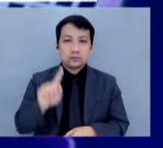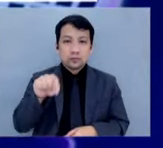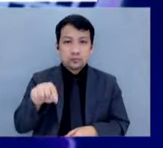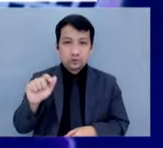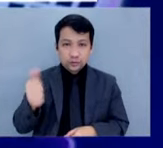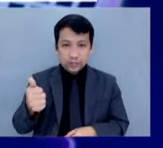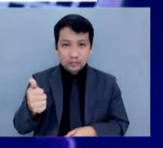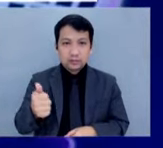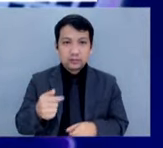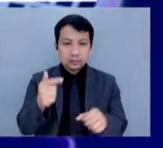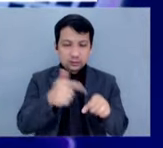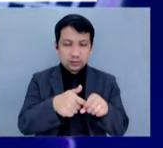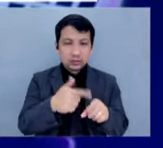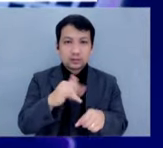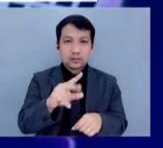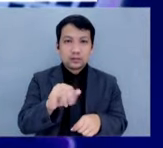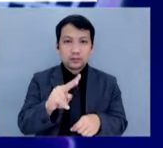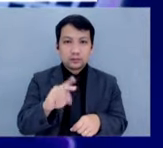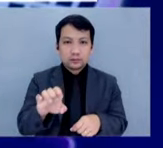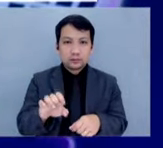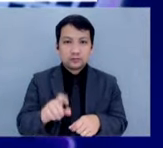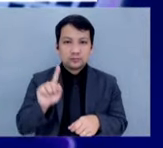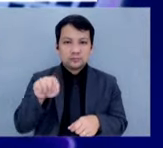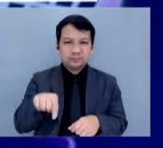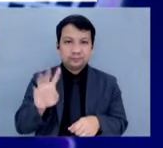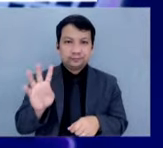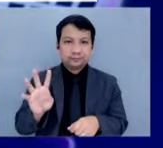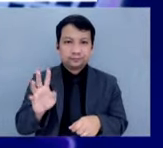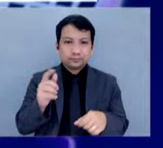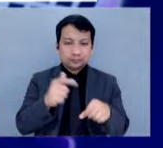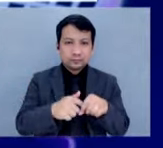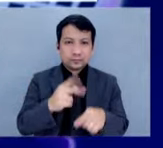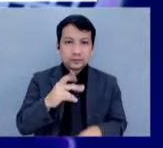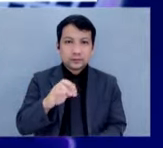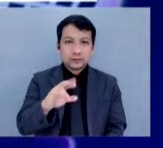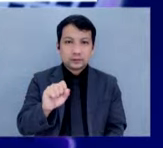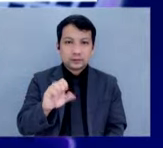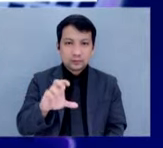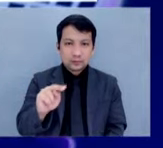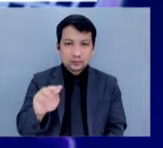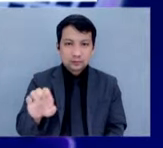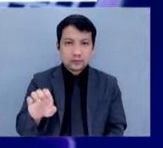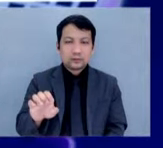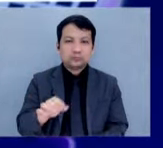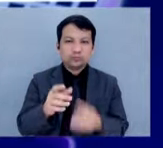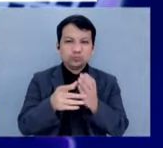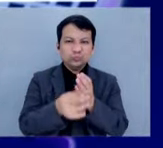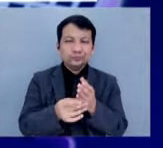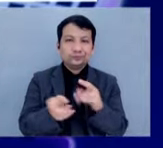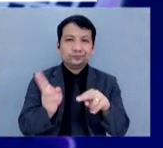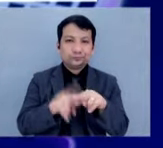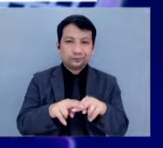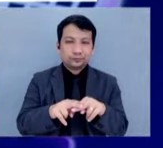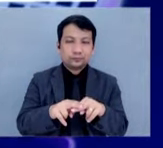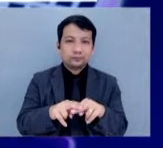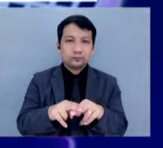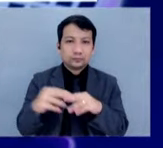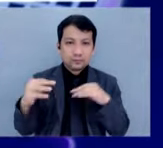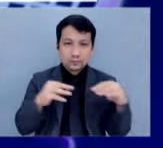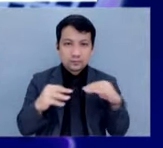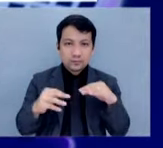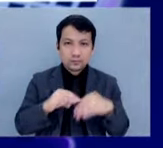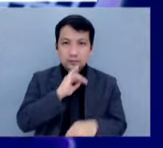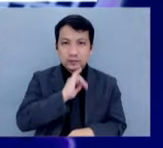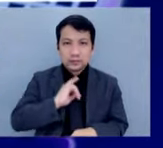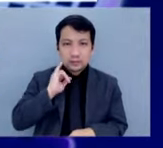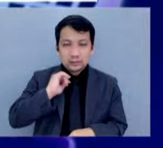centavos naman sa gasolina, habang 1 peso and 40 centavos ang kerosene. Ang oil price hike ay bunsod naman ng gera ng Israel-Hamas